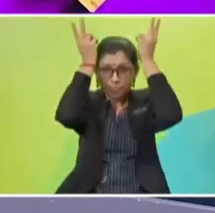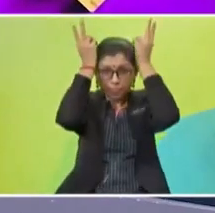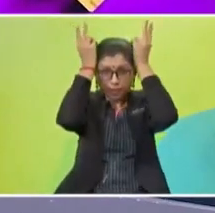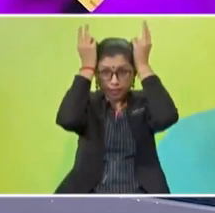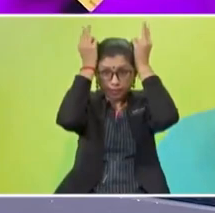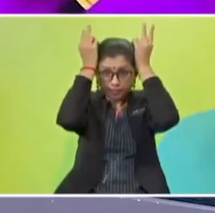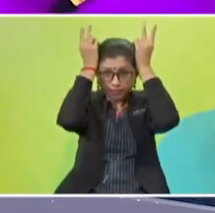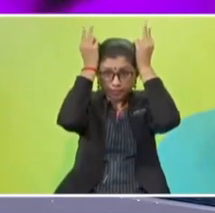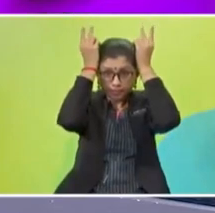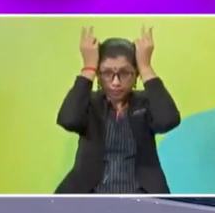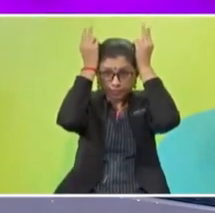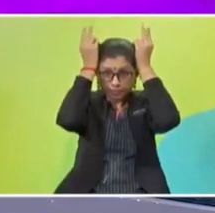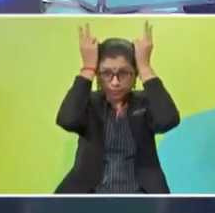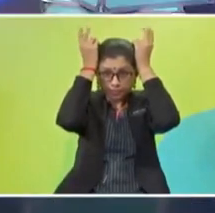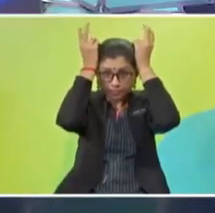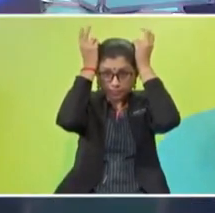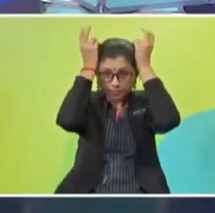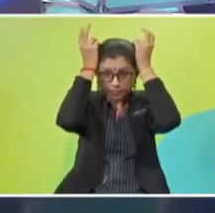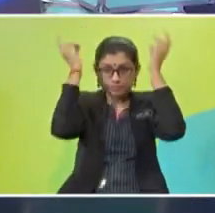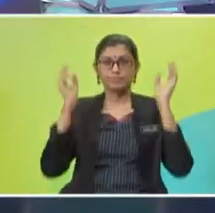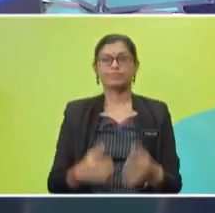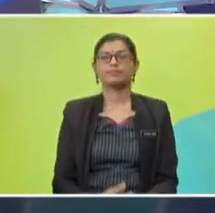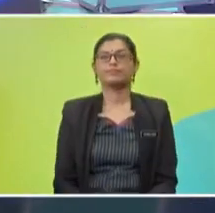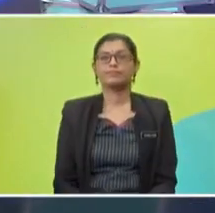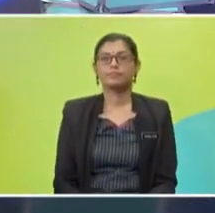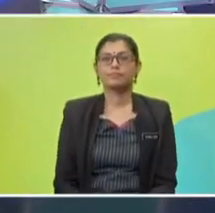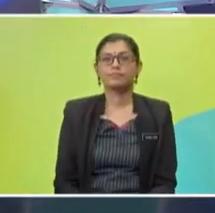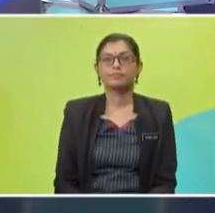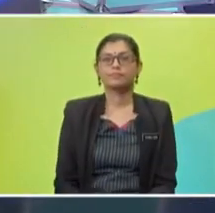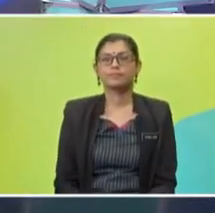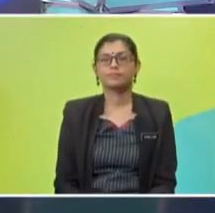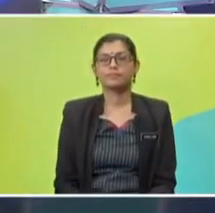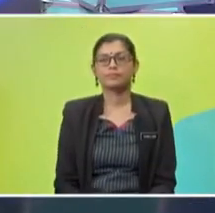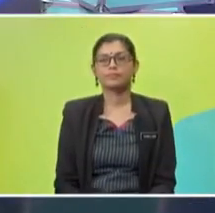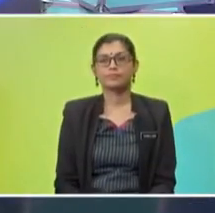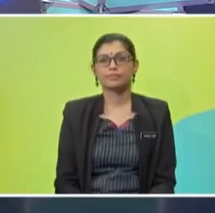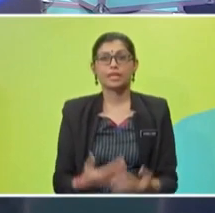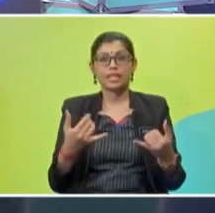saja deh oke bye bye bye